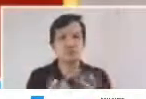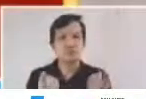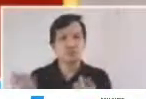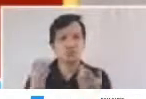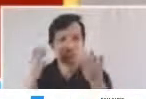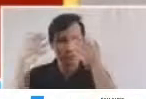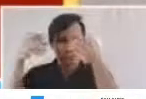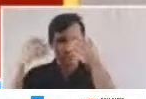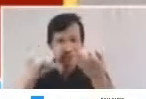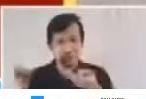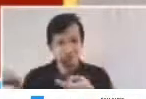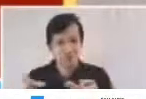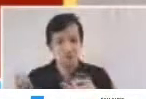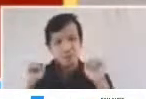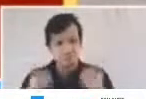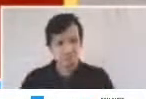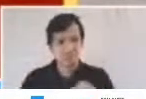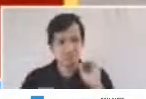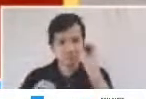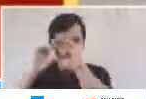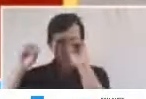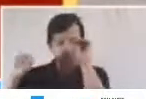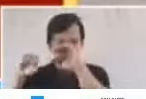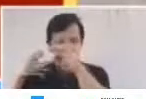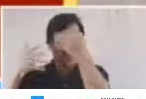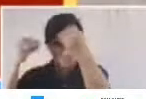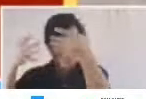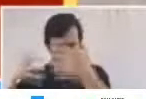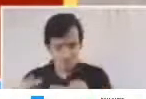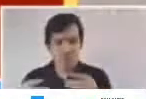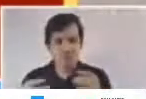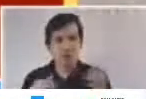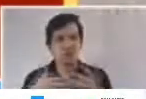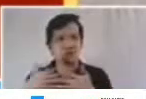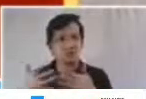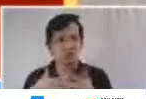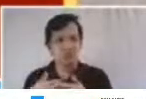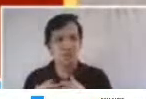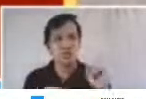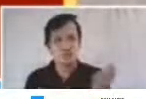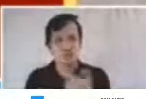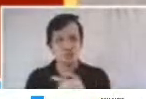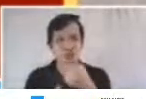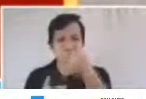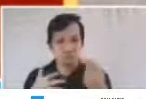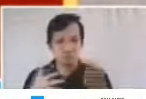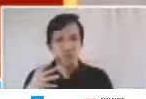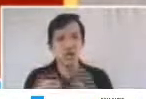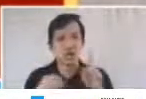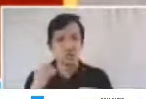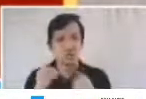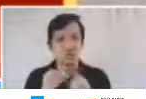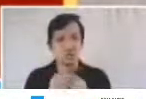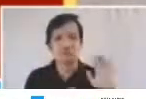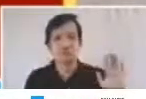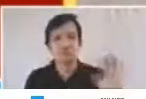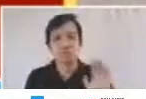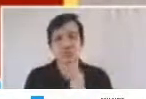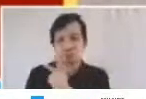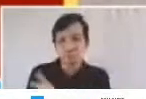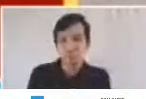Good morning, Yusek Rocky. No? Base po sa ating mga pamantayan ngayon ng return to work protocol ng DOH, ang atin